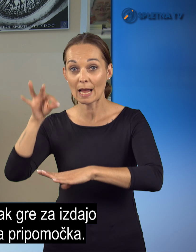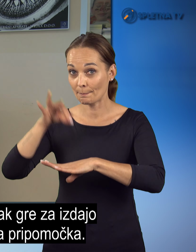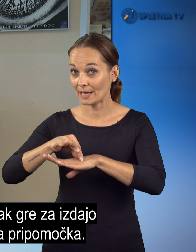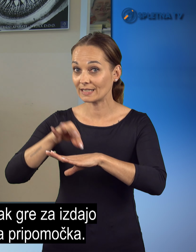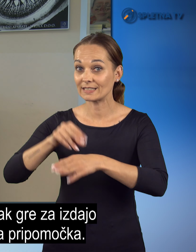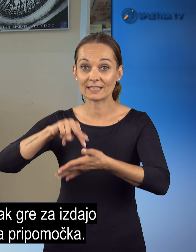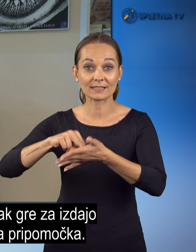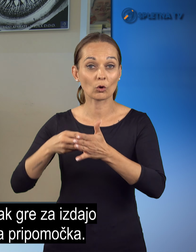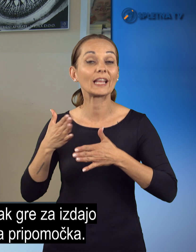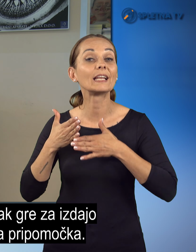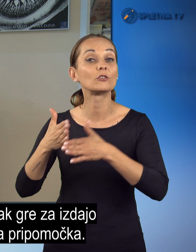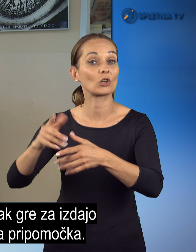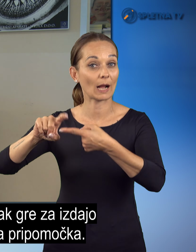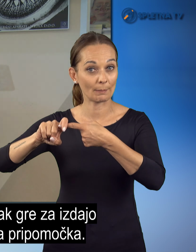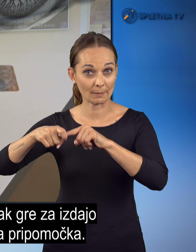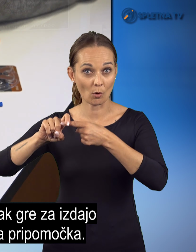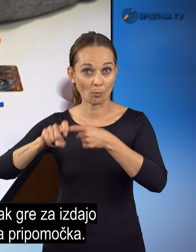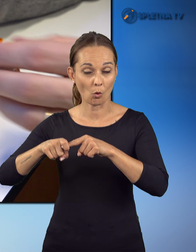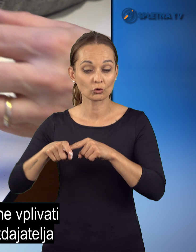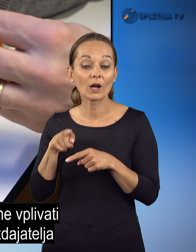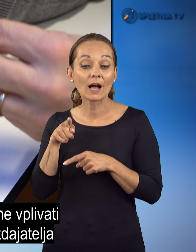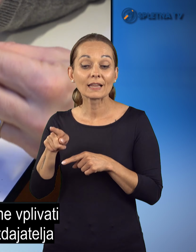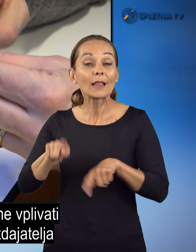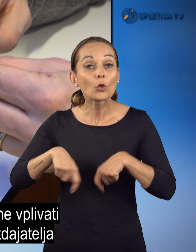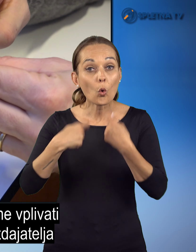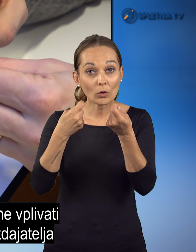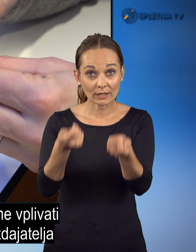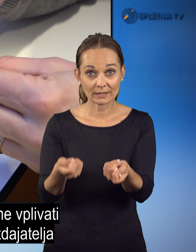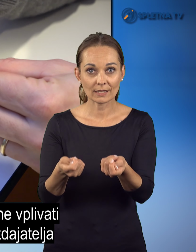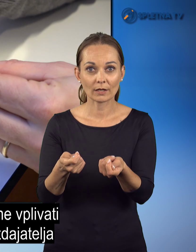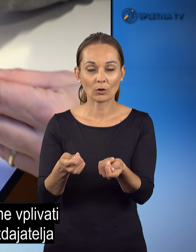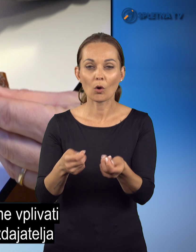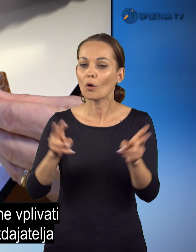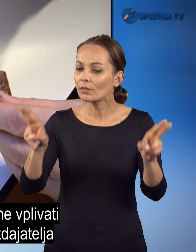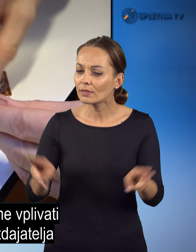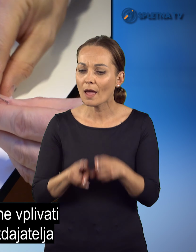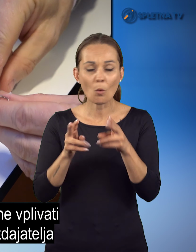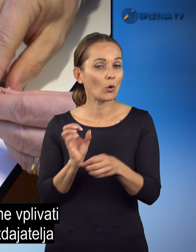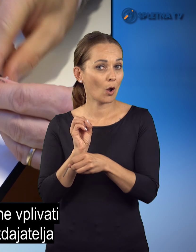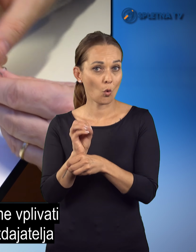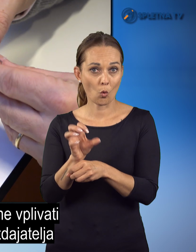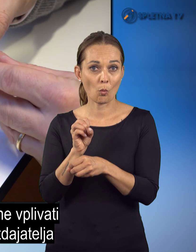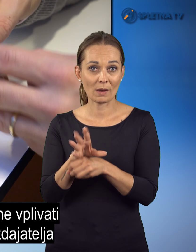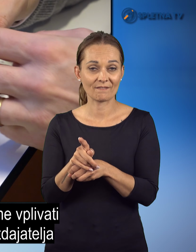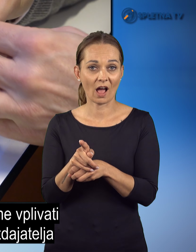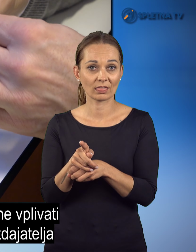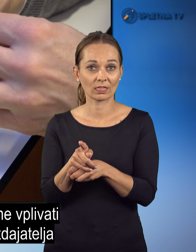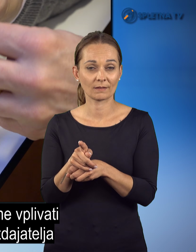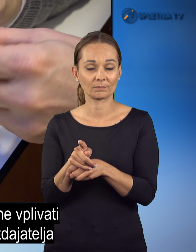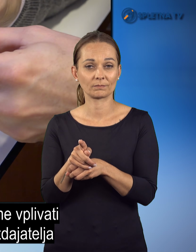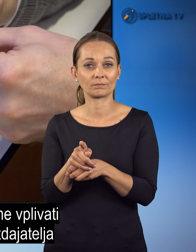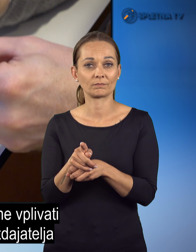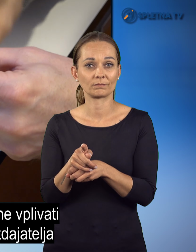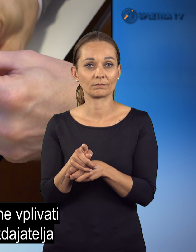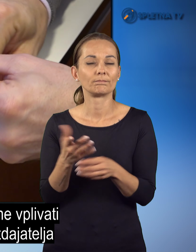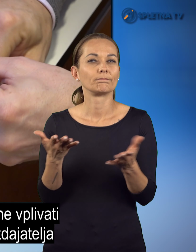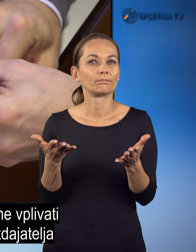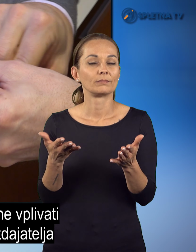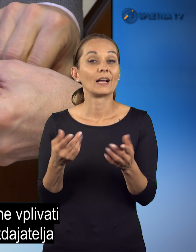izdajo medicinsko-tehničnega pripomočka. Na to izdajo ne sme vplivati